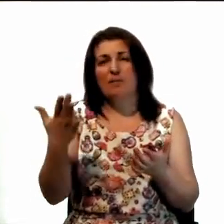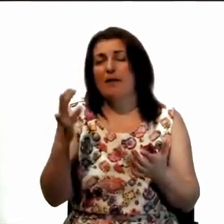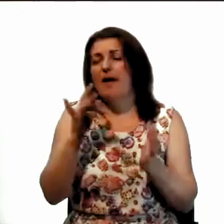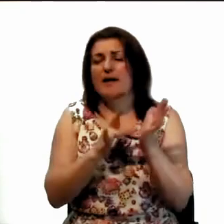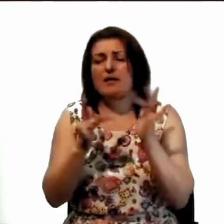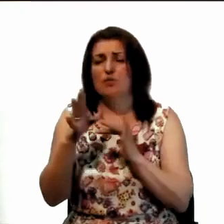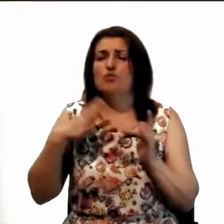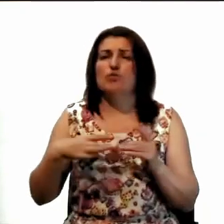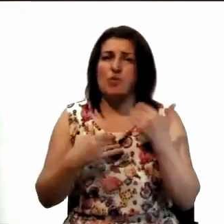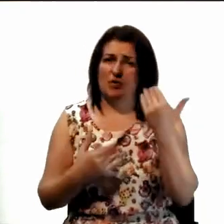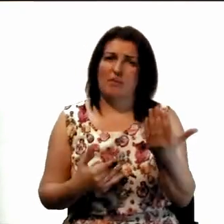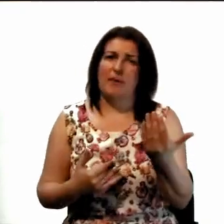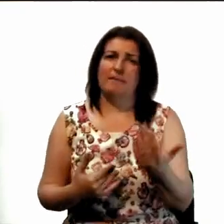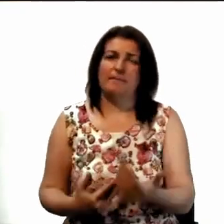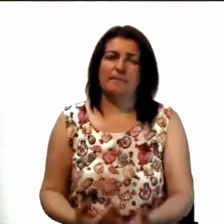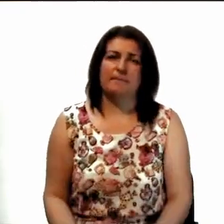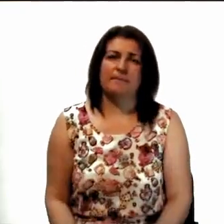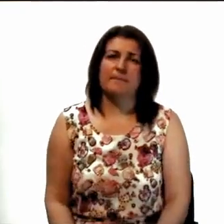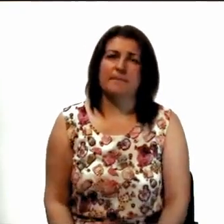Иисус ждет тебя.